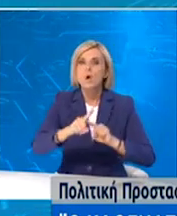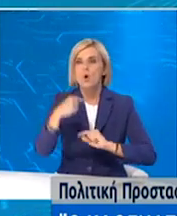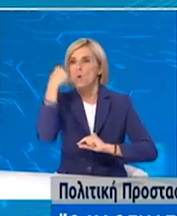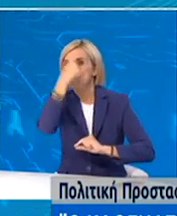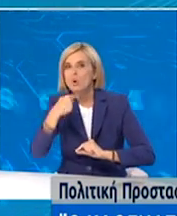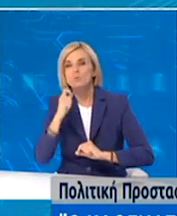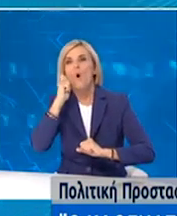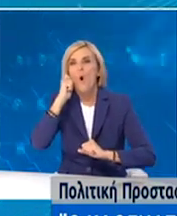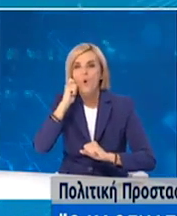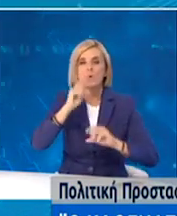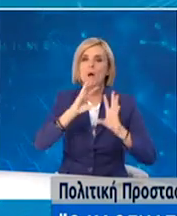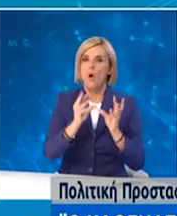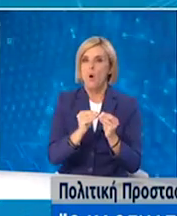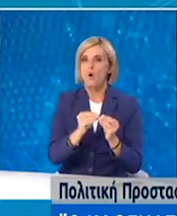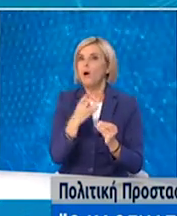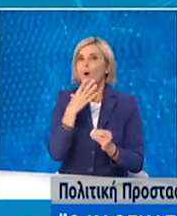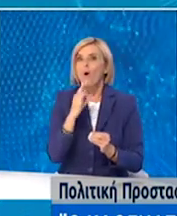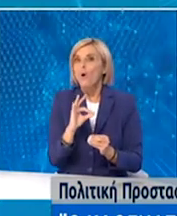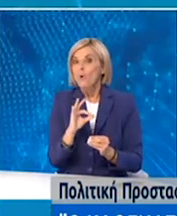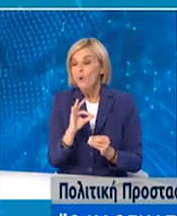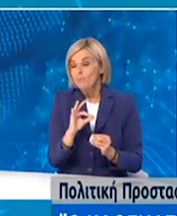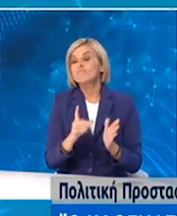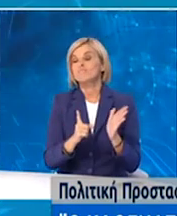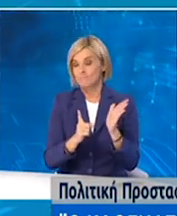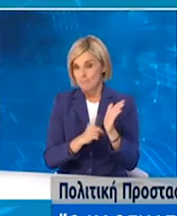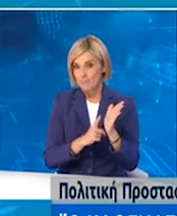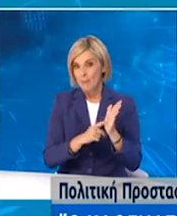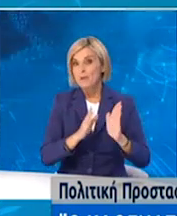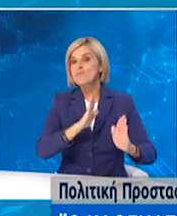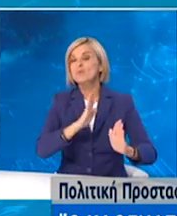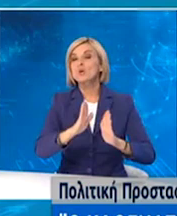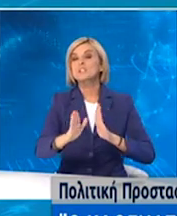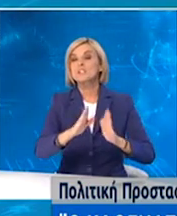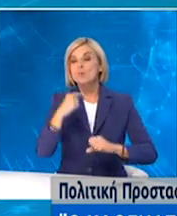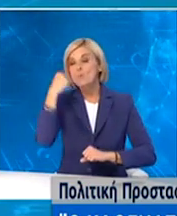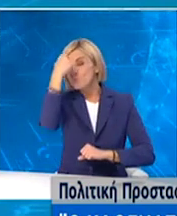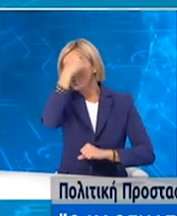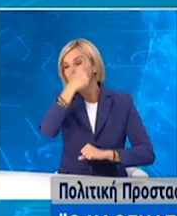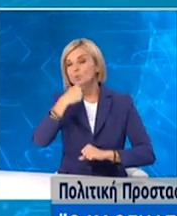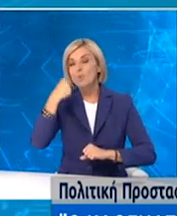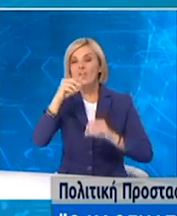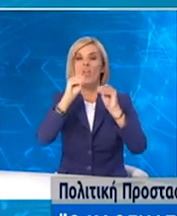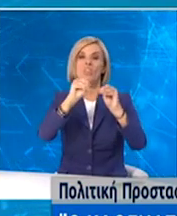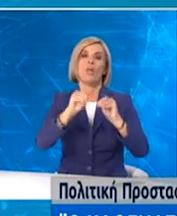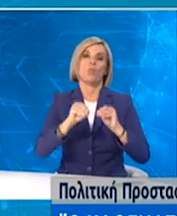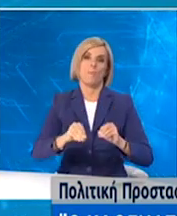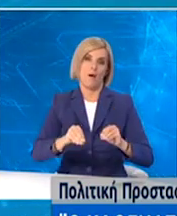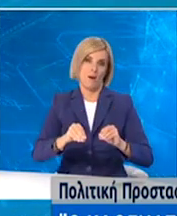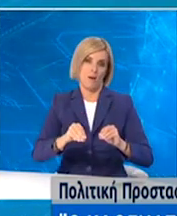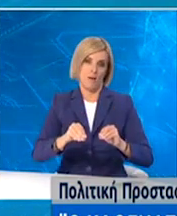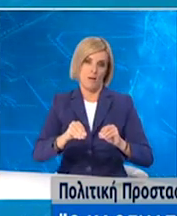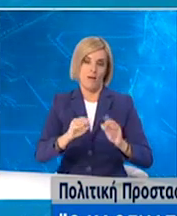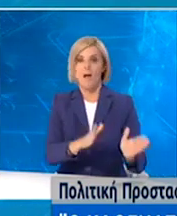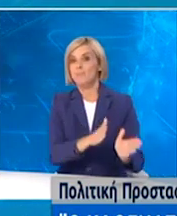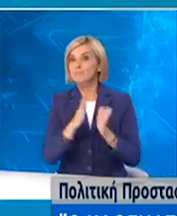που κάνουμε γίνεται για ένα λόγο. Πρώτον, διότι πρέπει να υπερασπιστούμε τα προσωπικά δεδομένα του καθενός και απ' την άλλη, σε